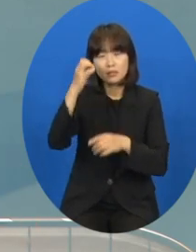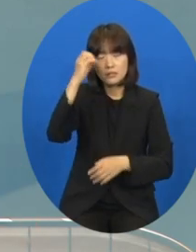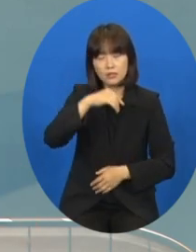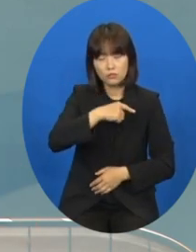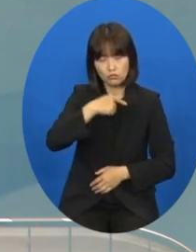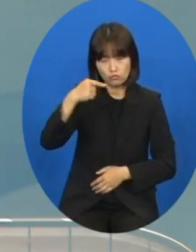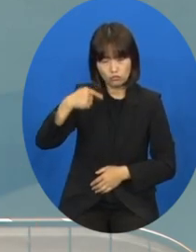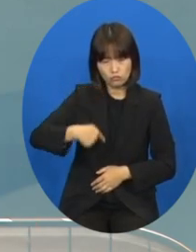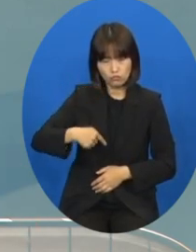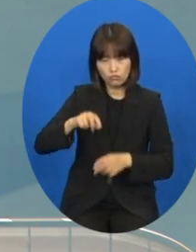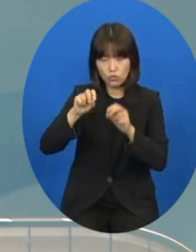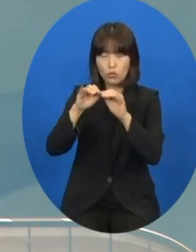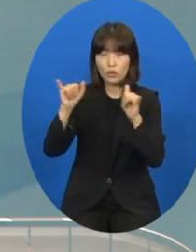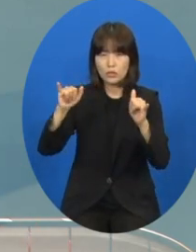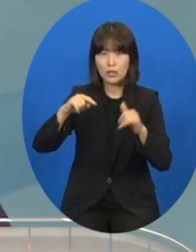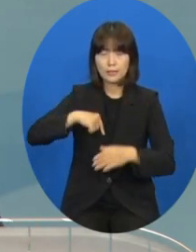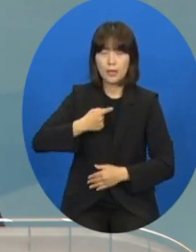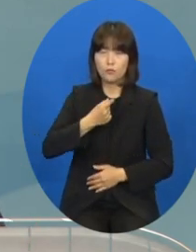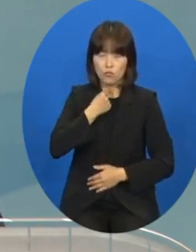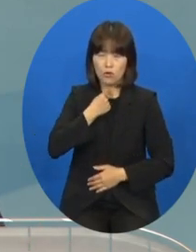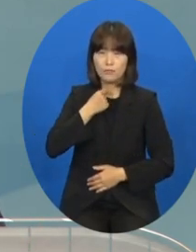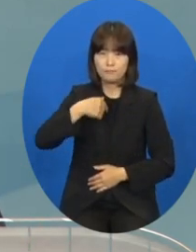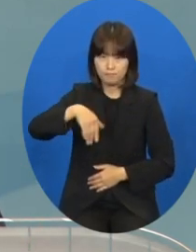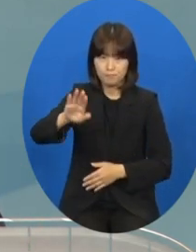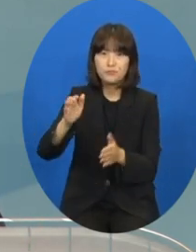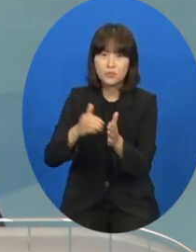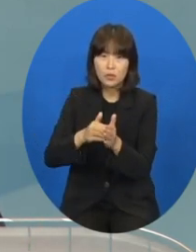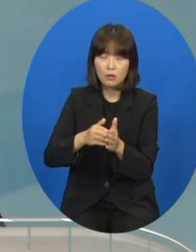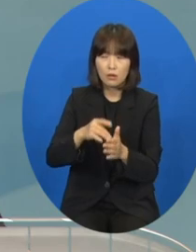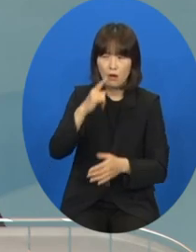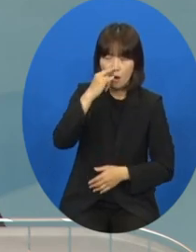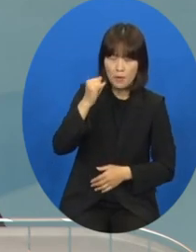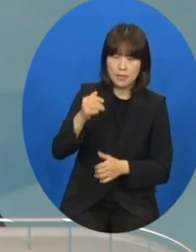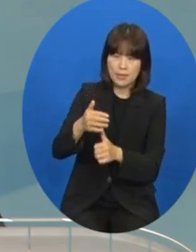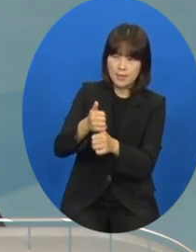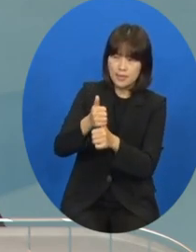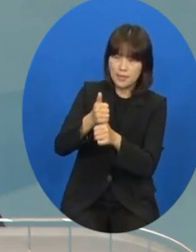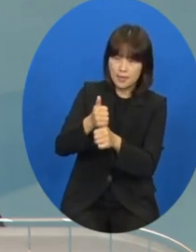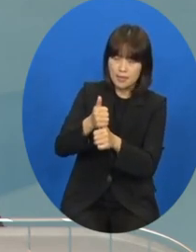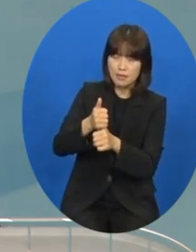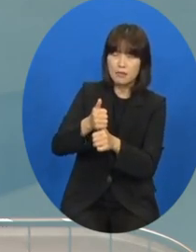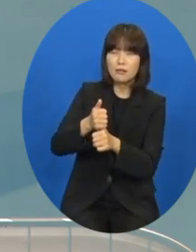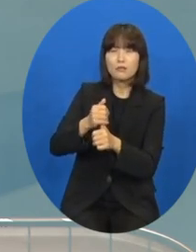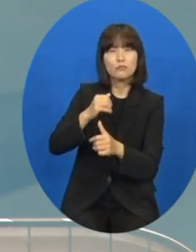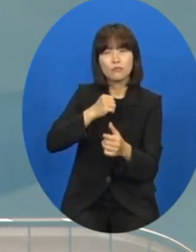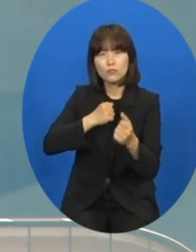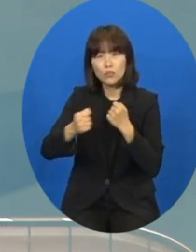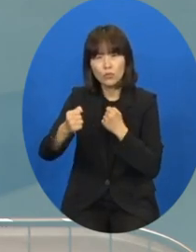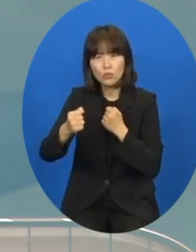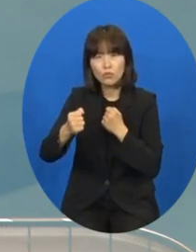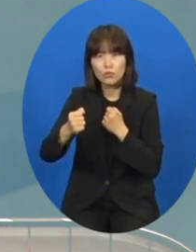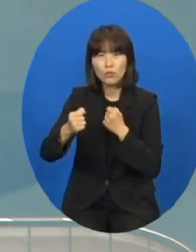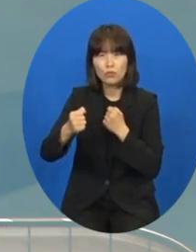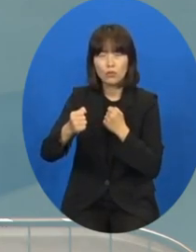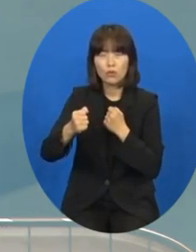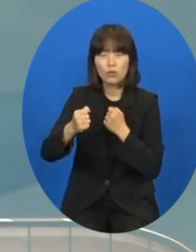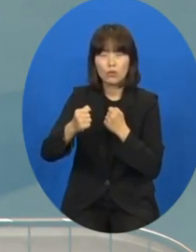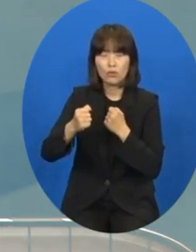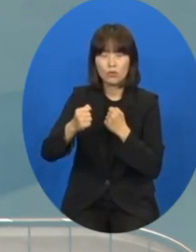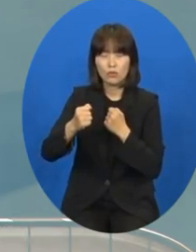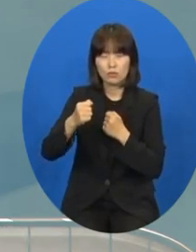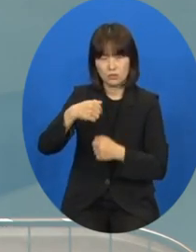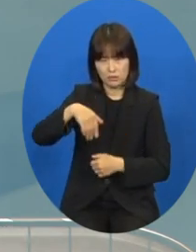선교사로 자원해서 갔습니다. 어머니가 아무리 달래고 말려도 할 수가 없었어요. 그때